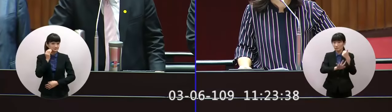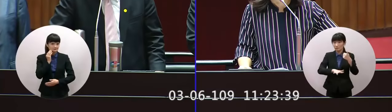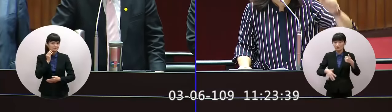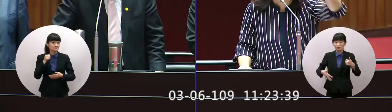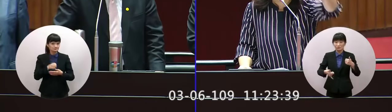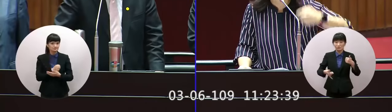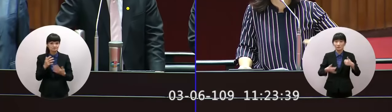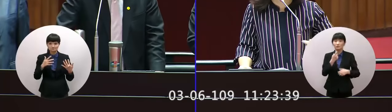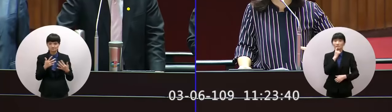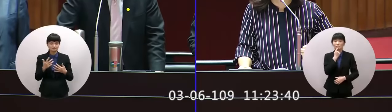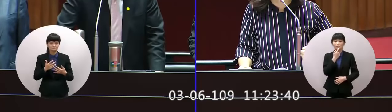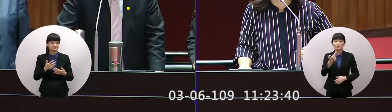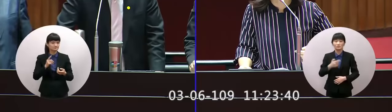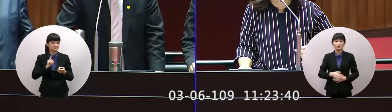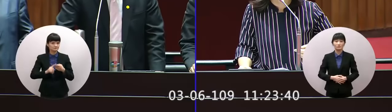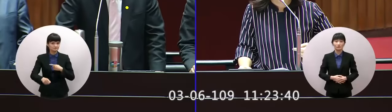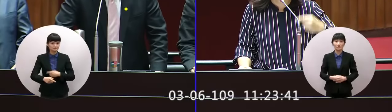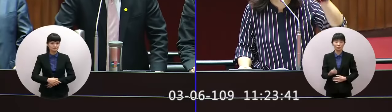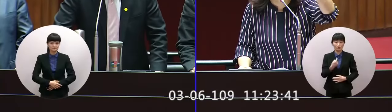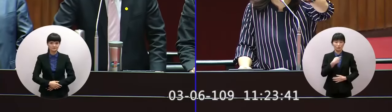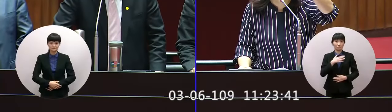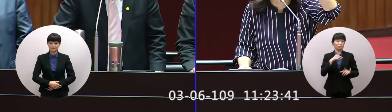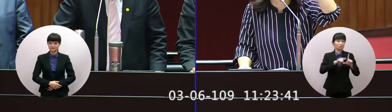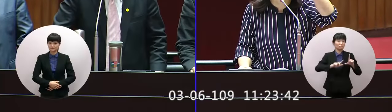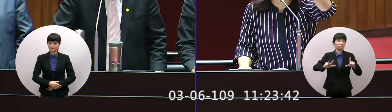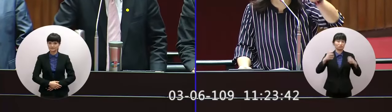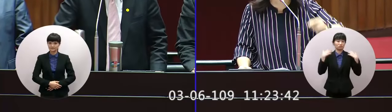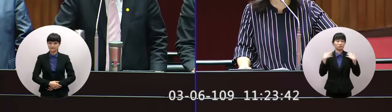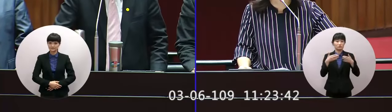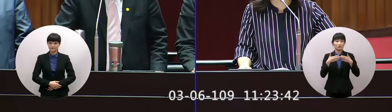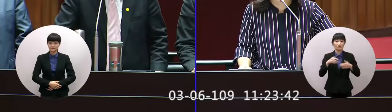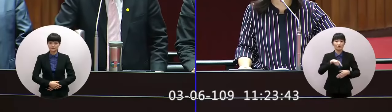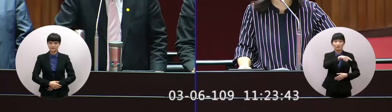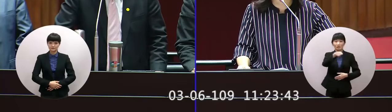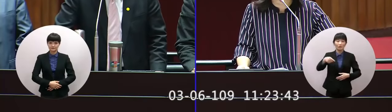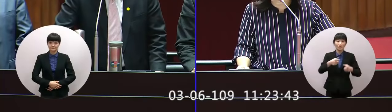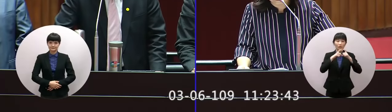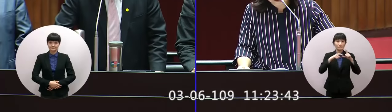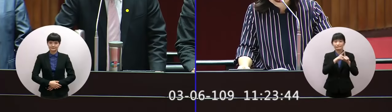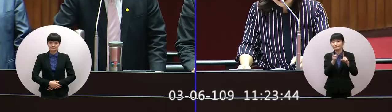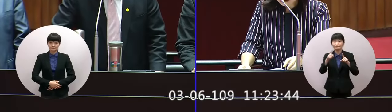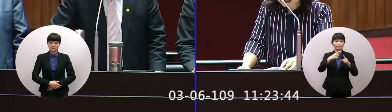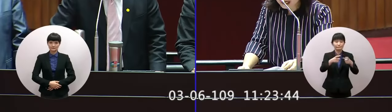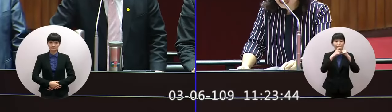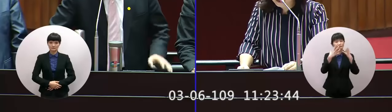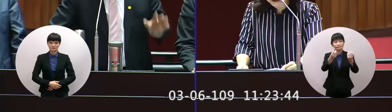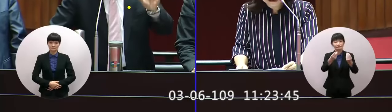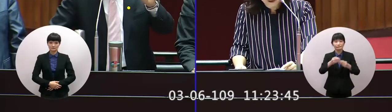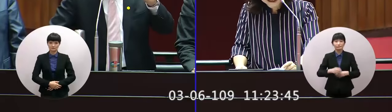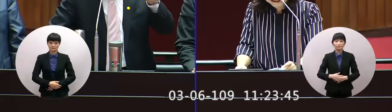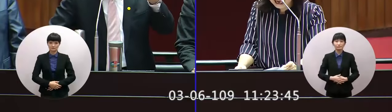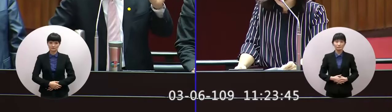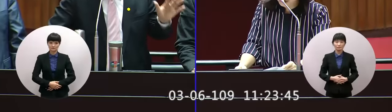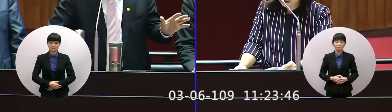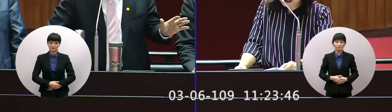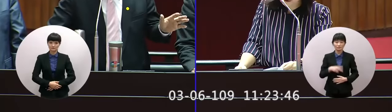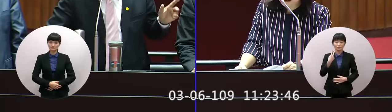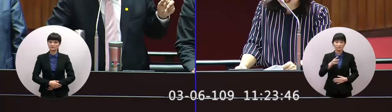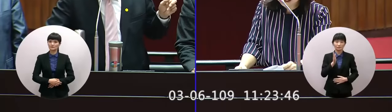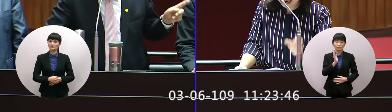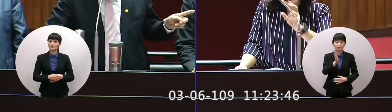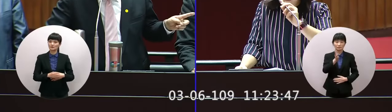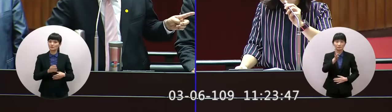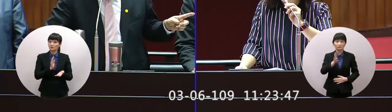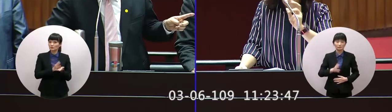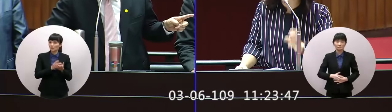询。 抱歉，我有我的角色，是因为你们都不按照问题来回答问题。 人家 再来，我要请问一下，有关